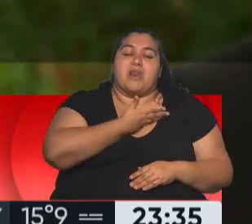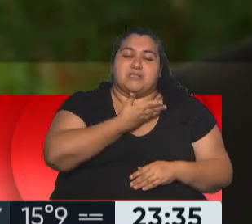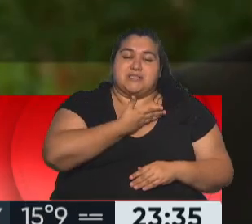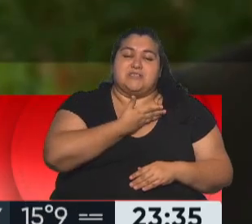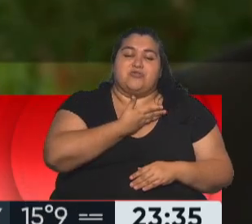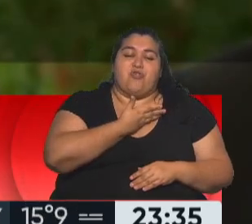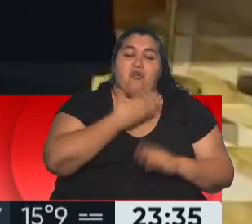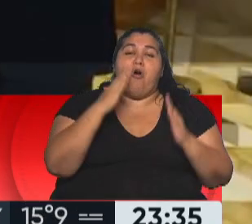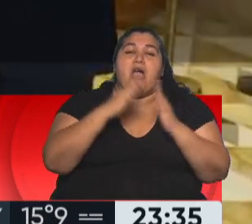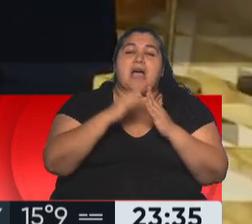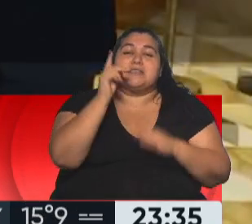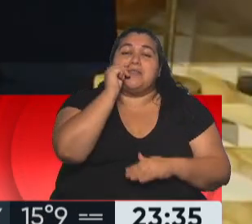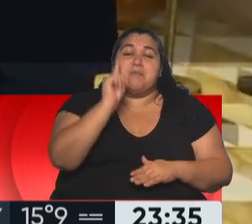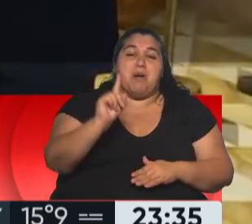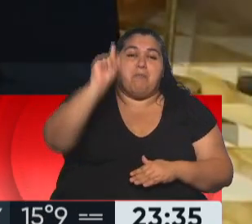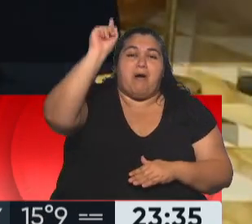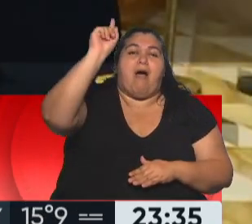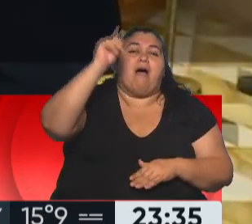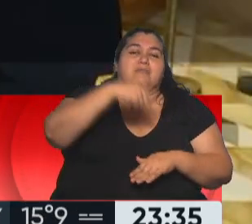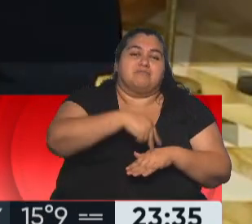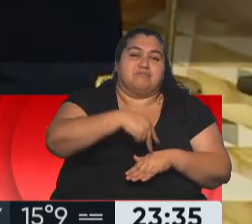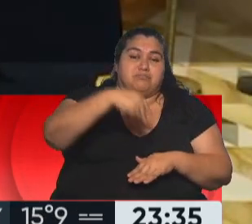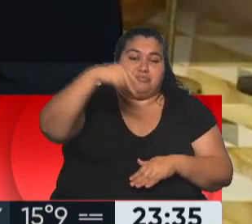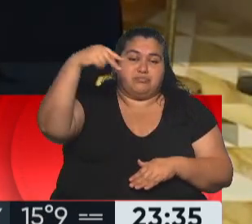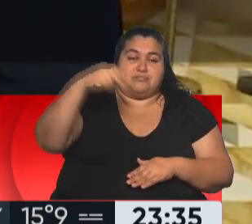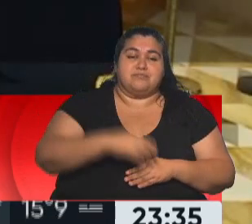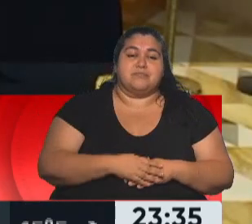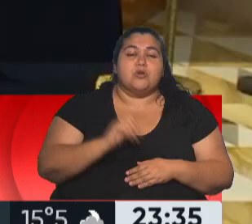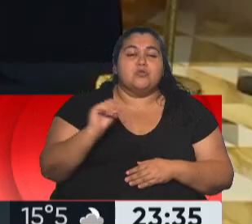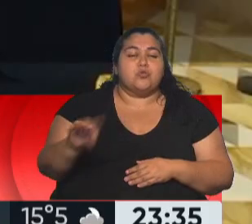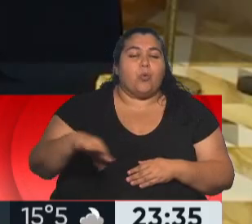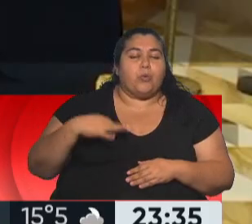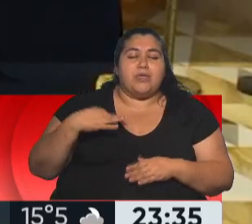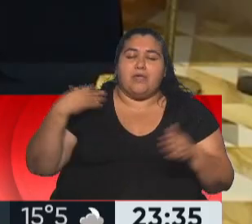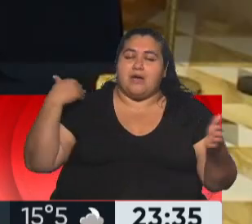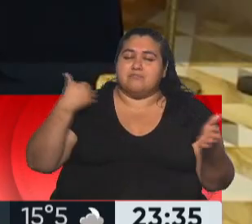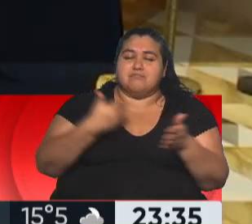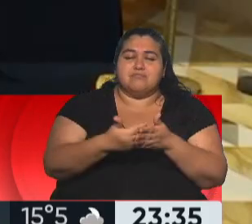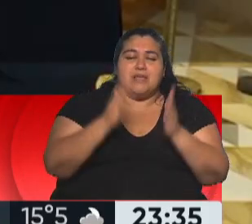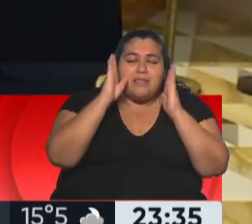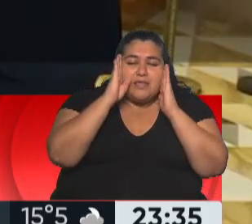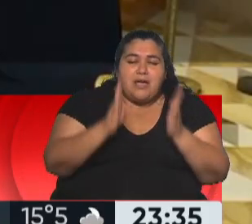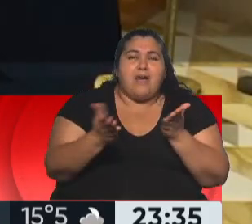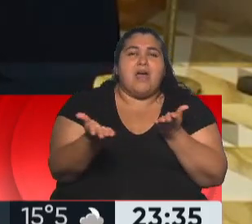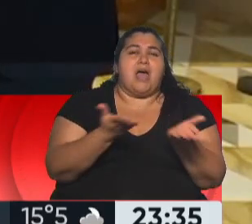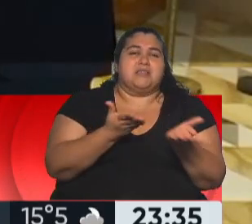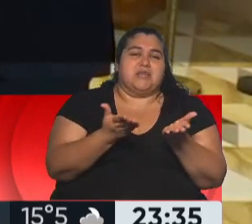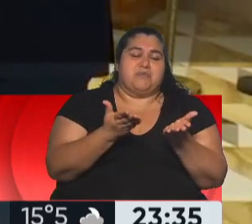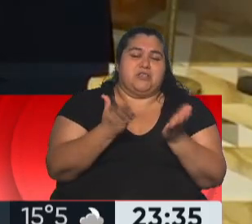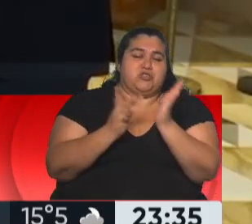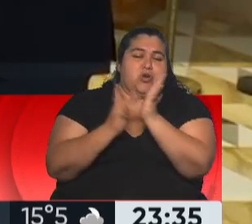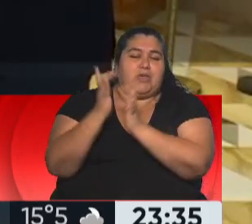del Padre. La sua vita tutta intera è stata dedicata